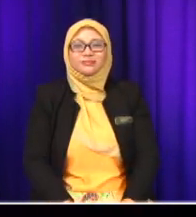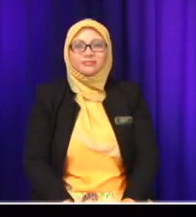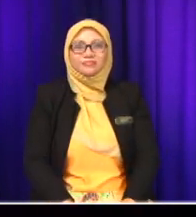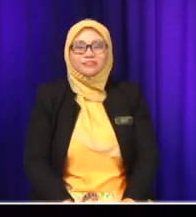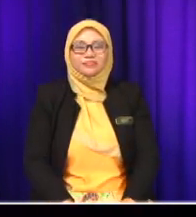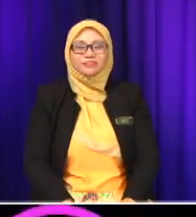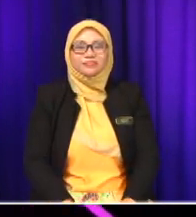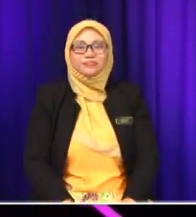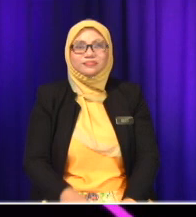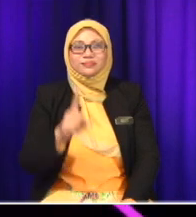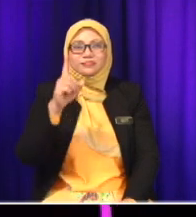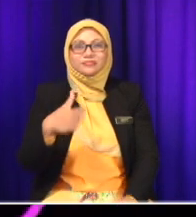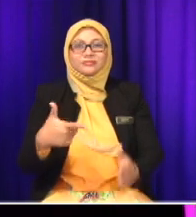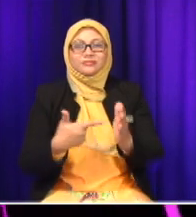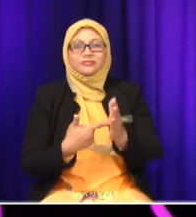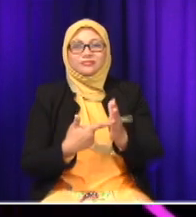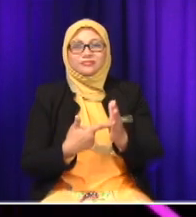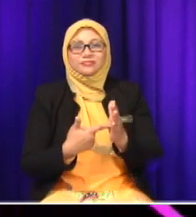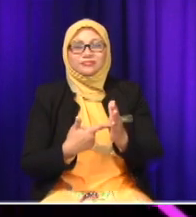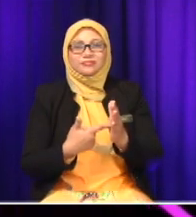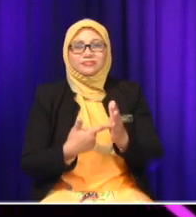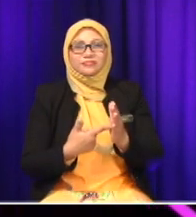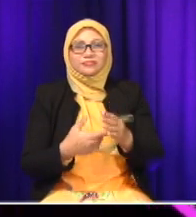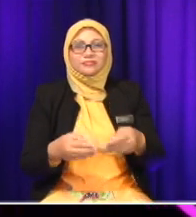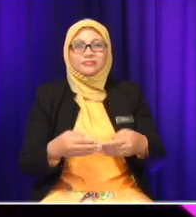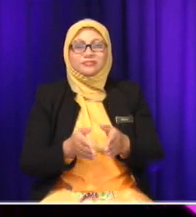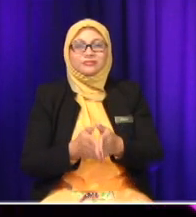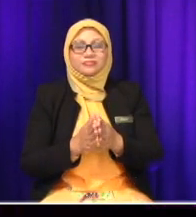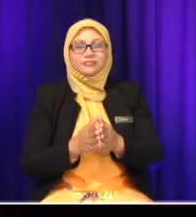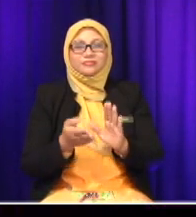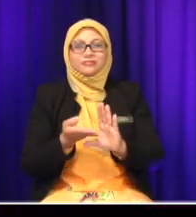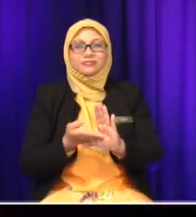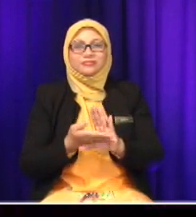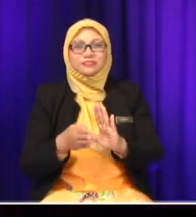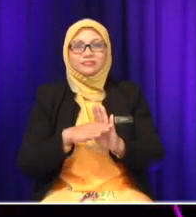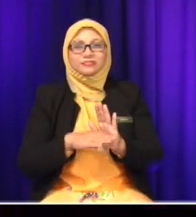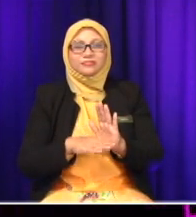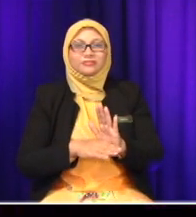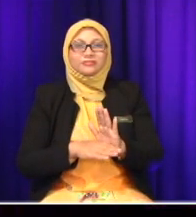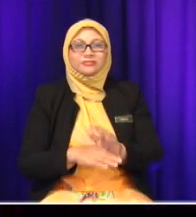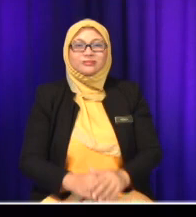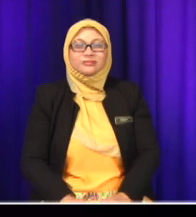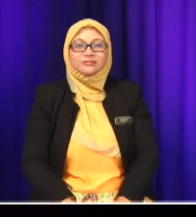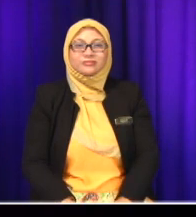lagi kita nak minta untuk senaraikan ataupun berikan satu nama komponen okey saya nampak Masus angkat